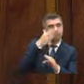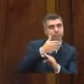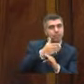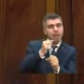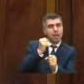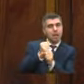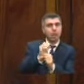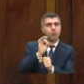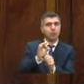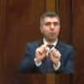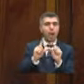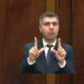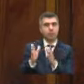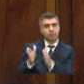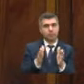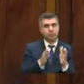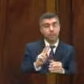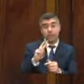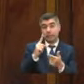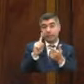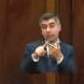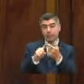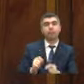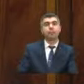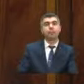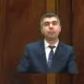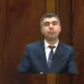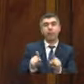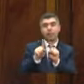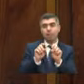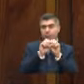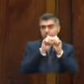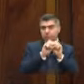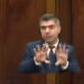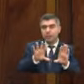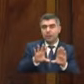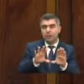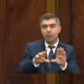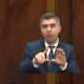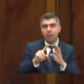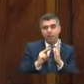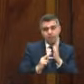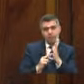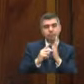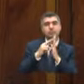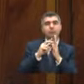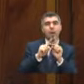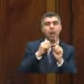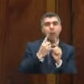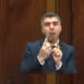للتشغيل. ثانيا، مواصلة التعميم التدريجي للتعليم